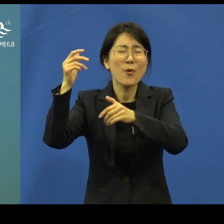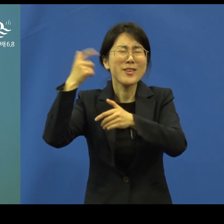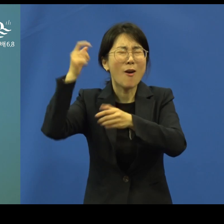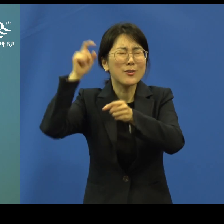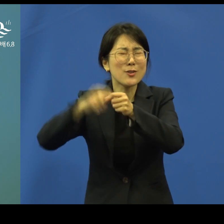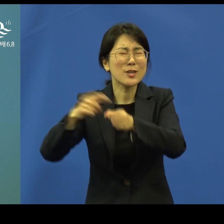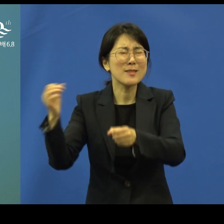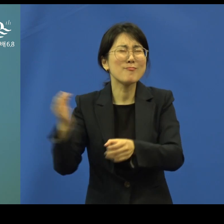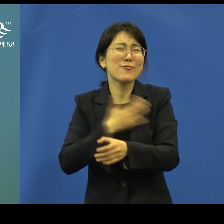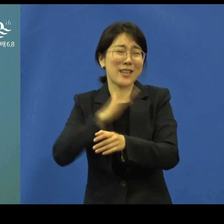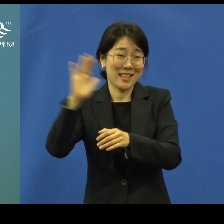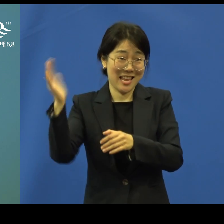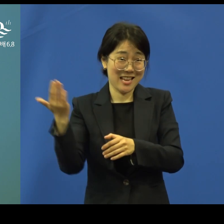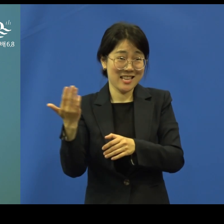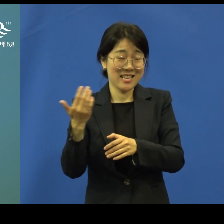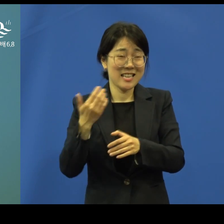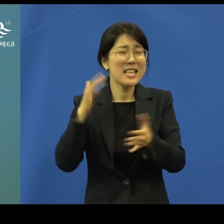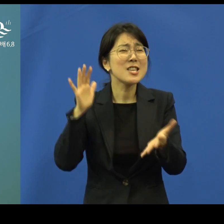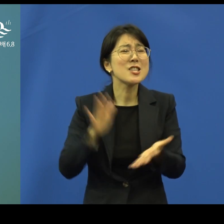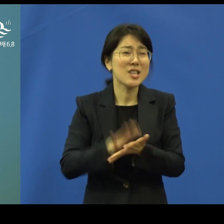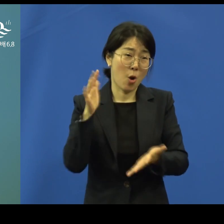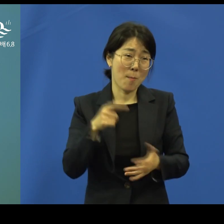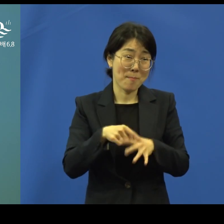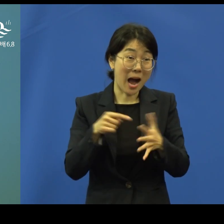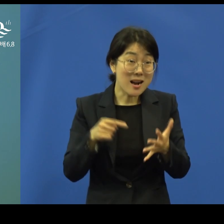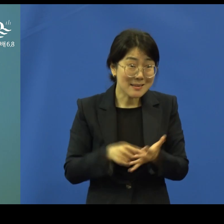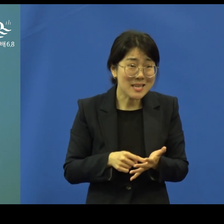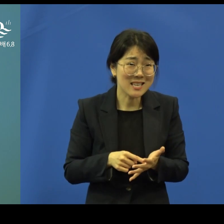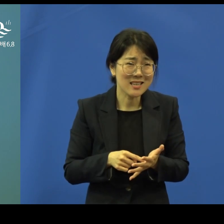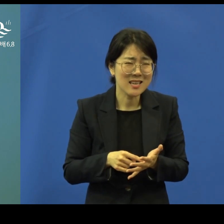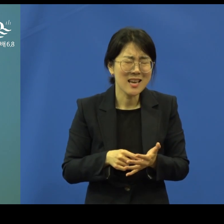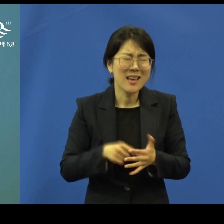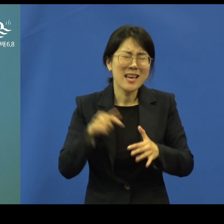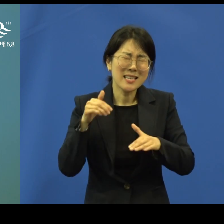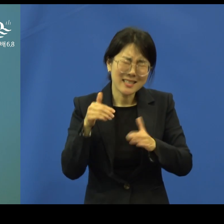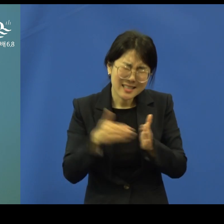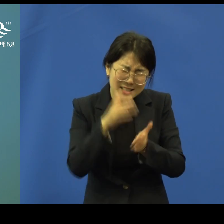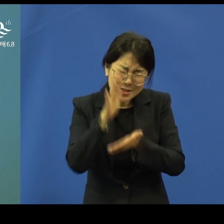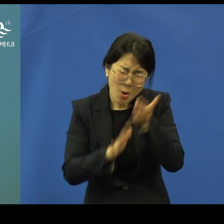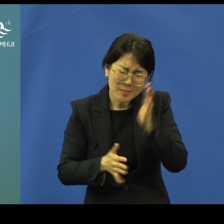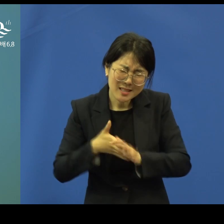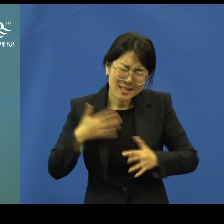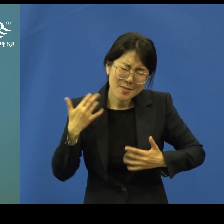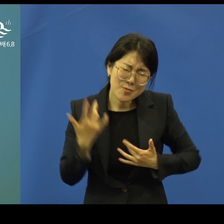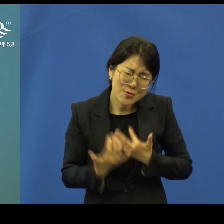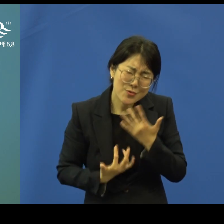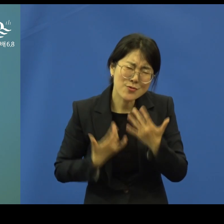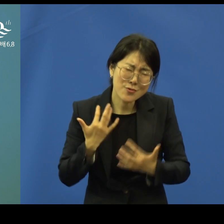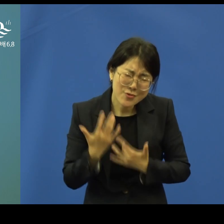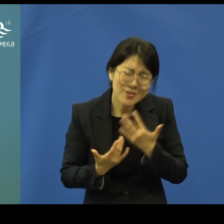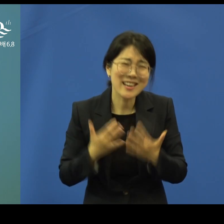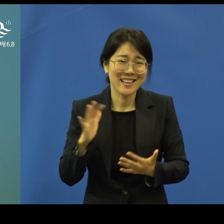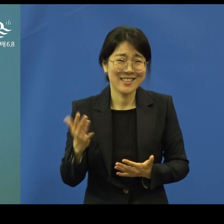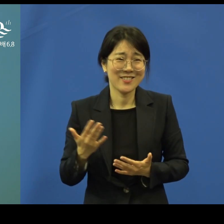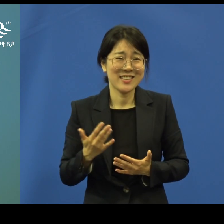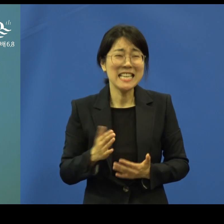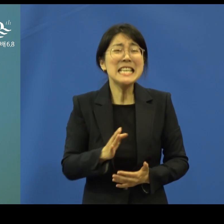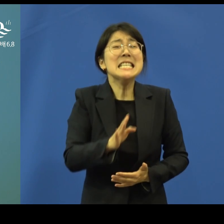우리의 삶을 드리고 싶은 그 열망이 우리 안에서 끊임없이 솟아오르는 리얼